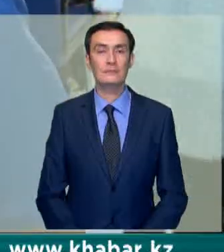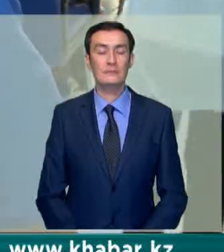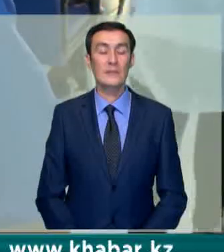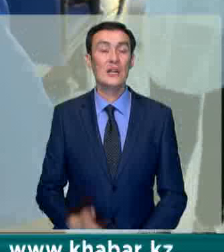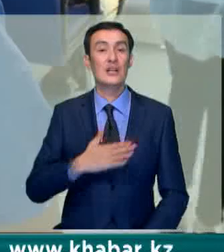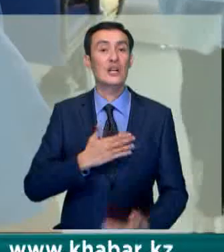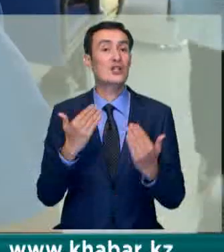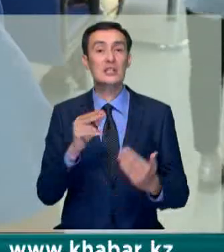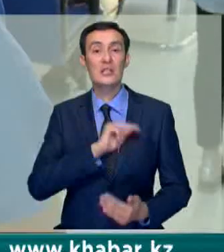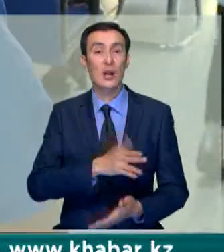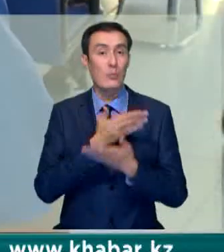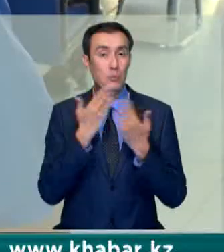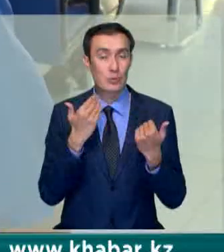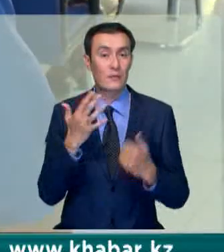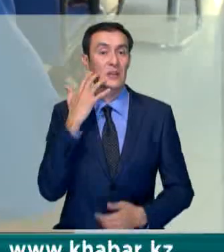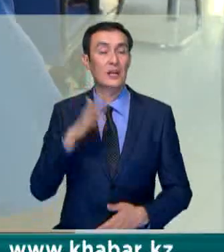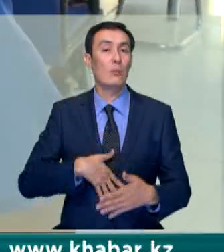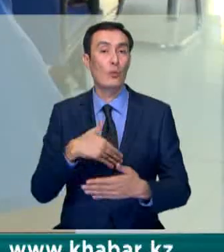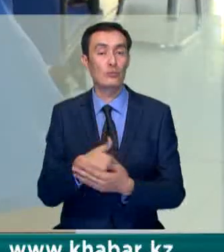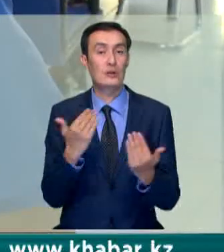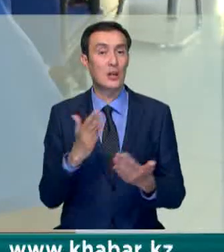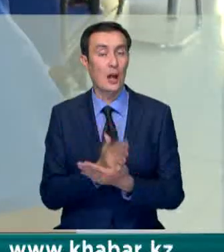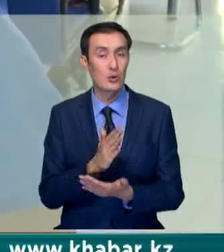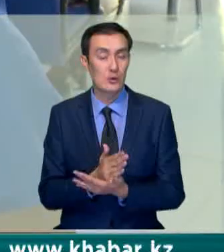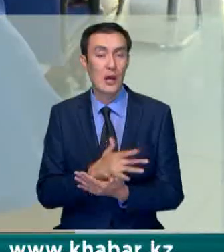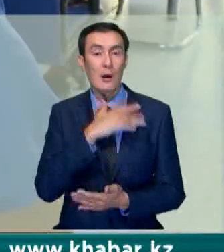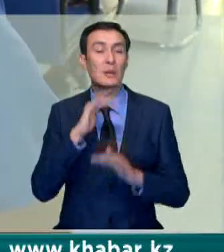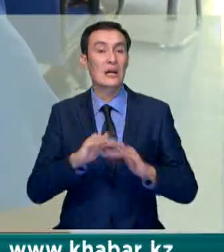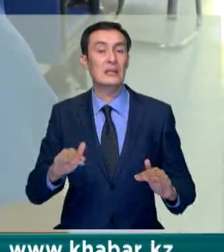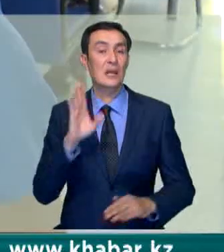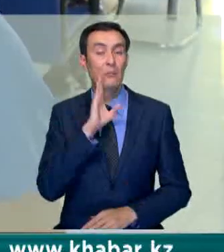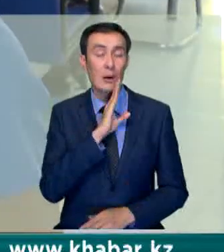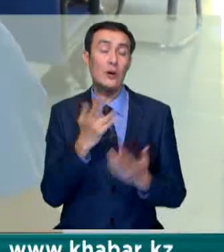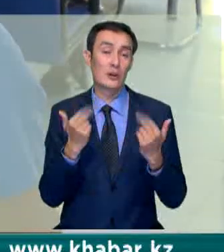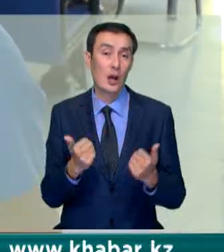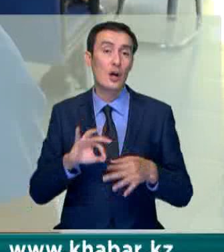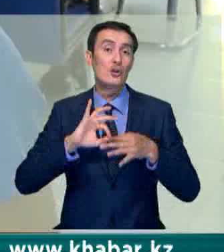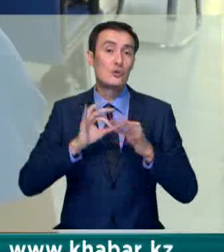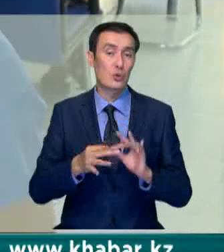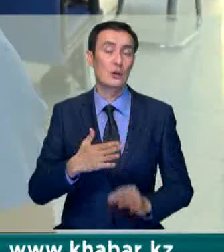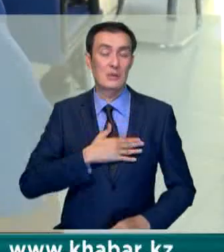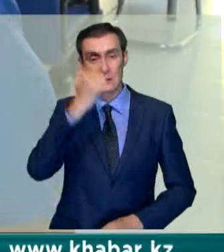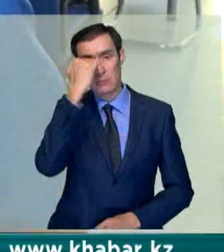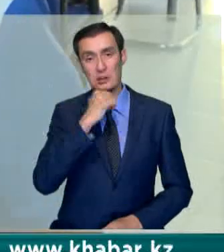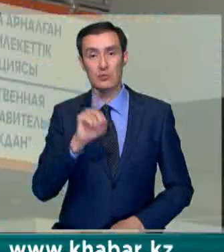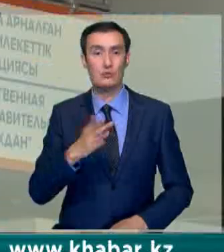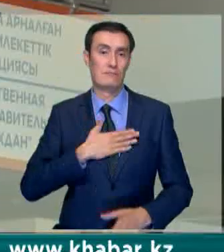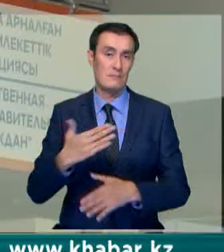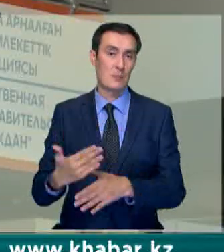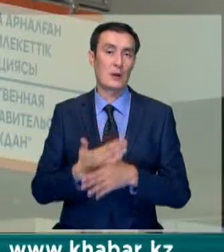Я сейчас не работаю, в декретном отпуске нахожусь. Многодетная мама. Конечно, сложно мне. Спасибо, что